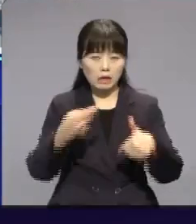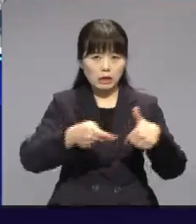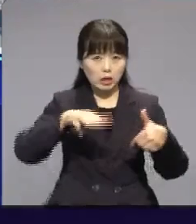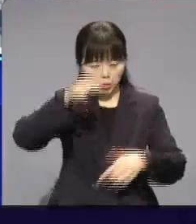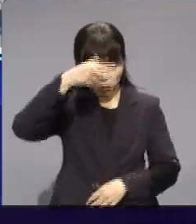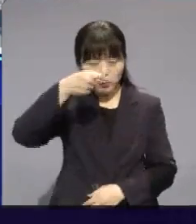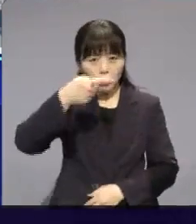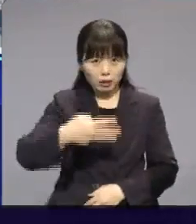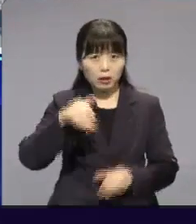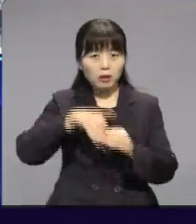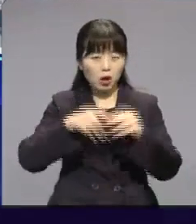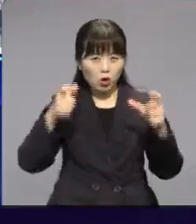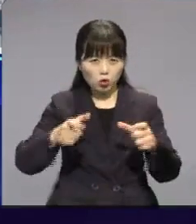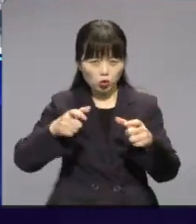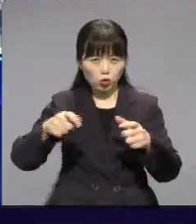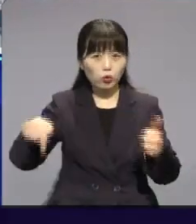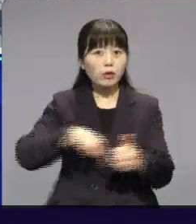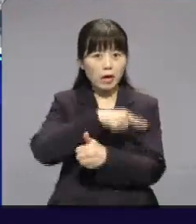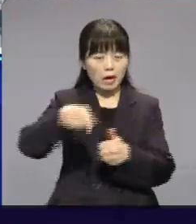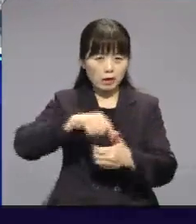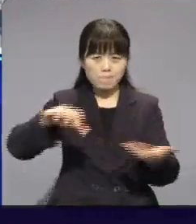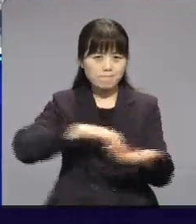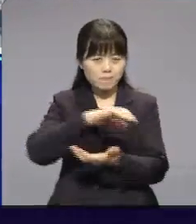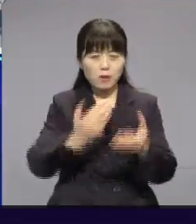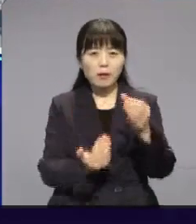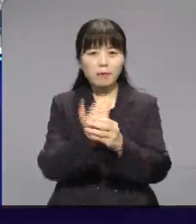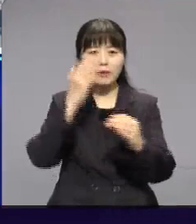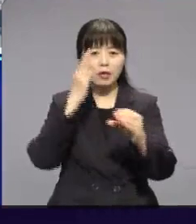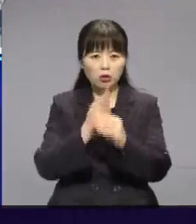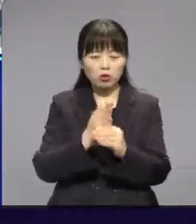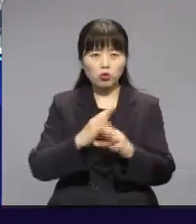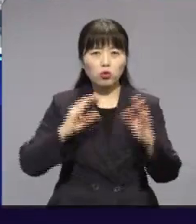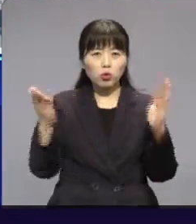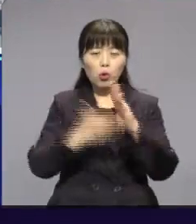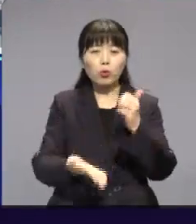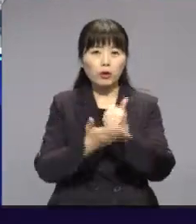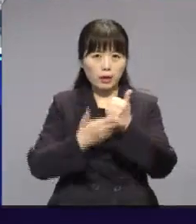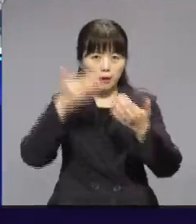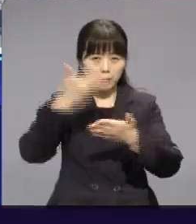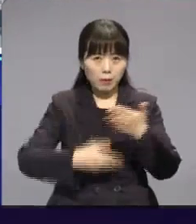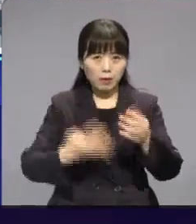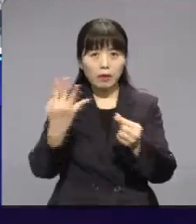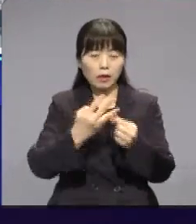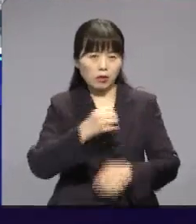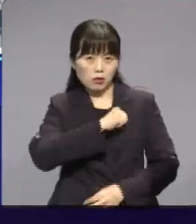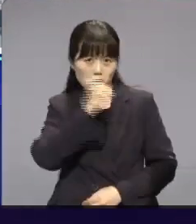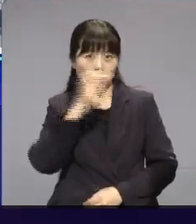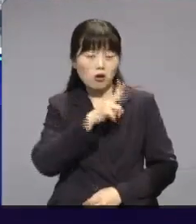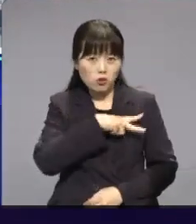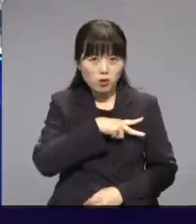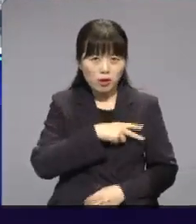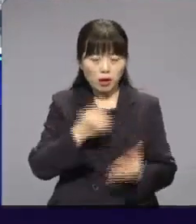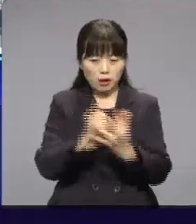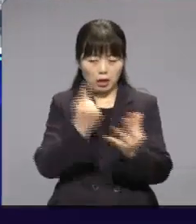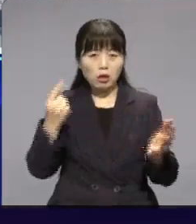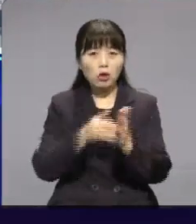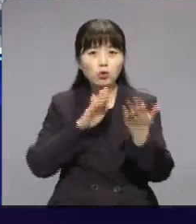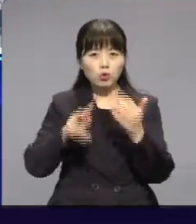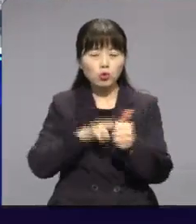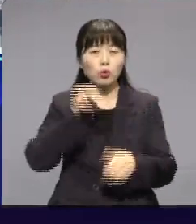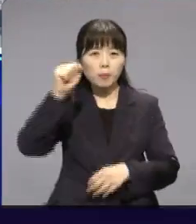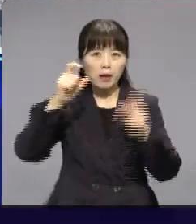인천 부평을 선거구 판세가 요동치고 있습니다. 공천에서 배제된 4선 의원이 탈당 후 출마를